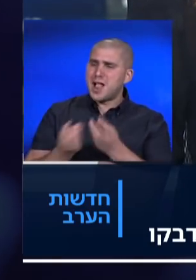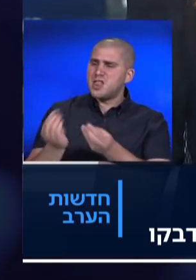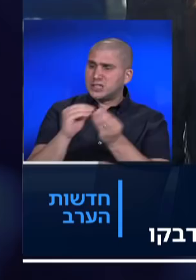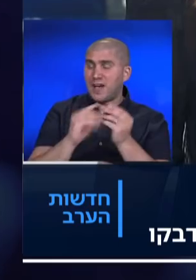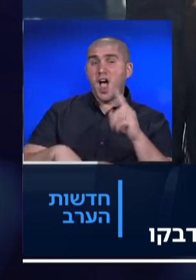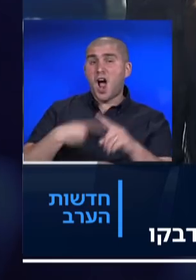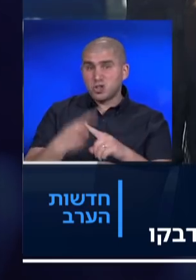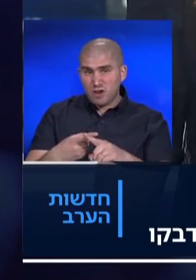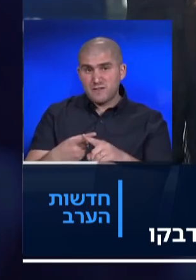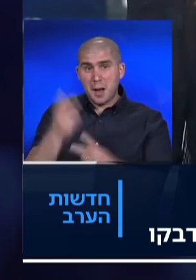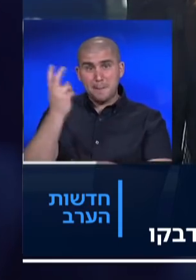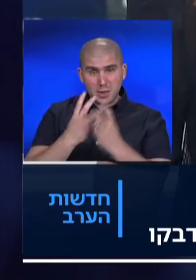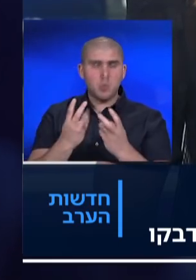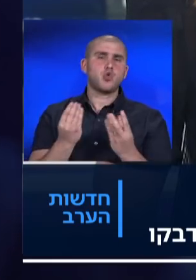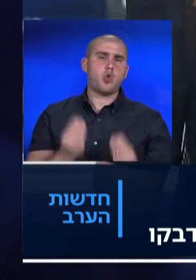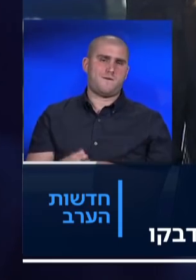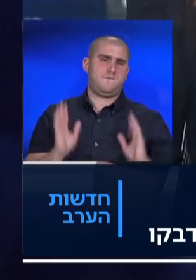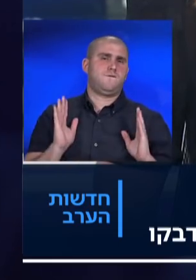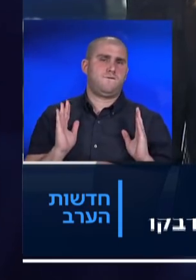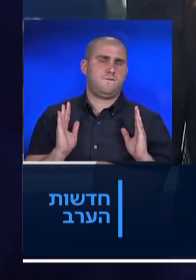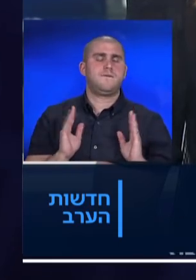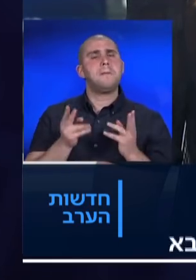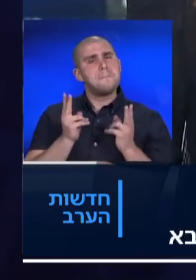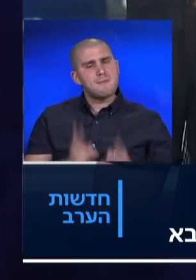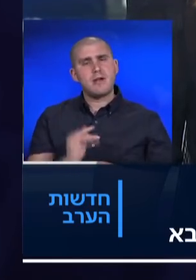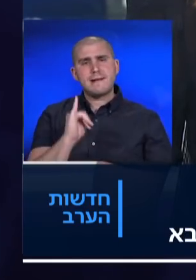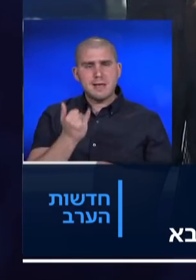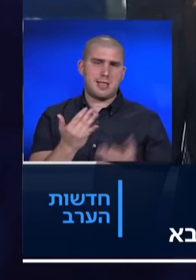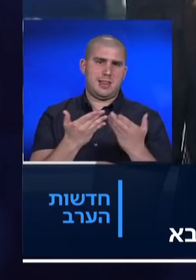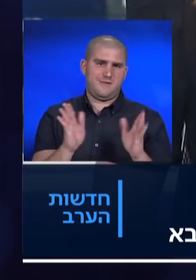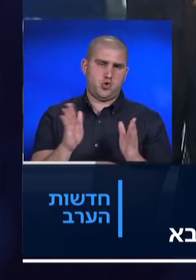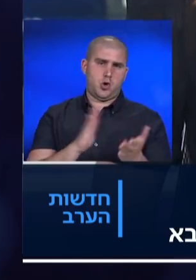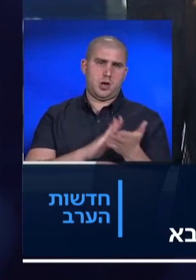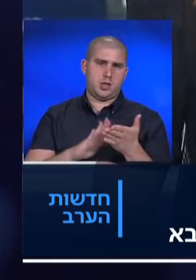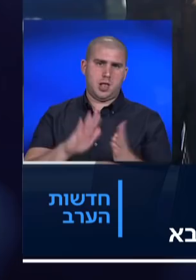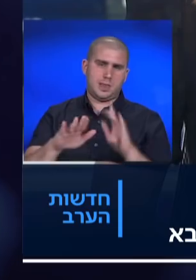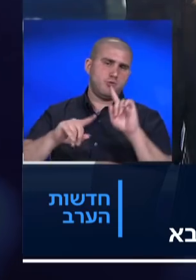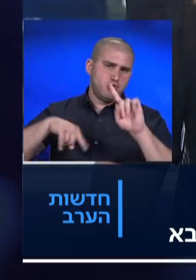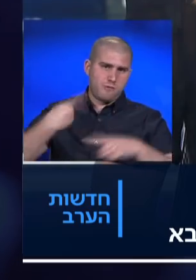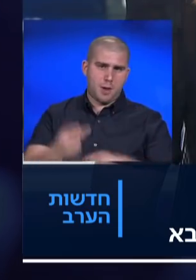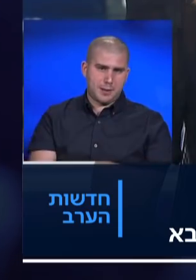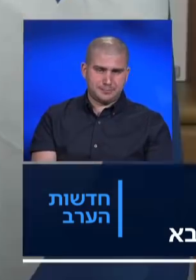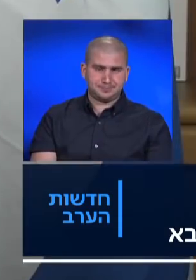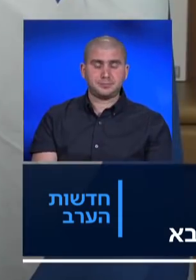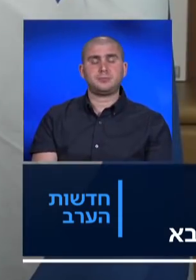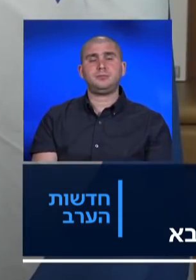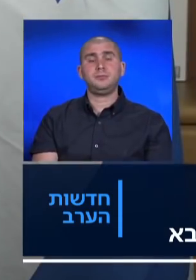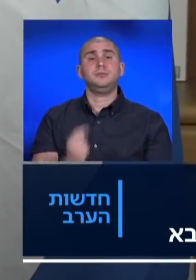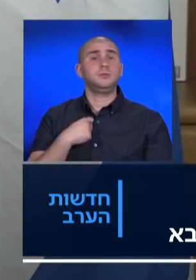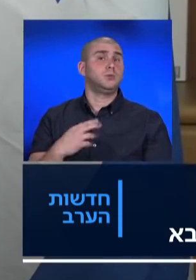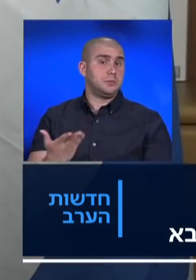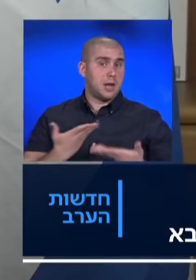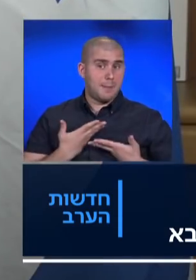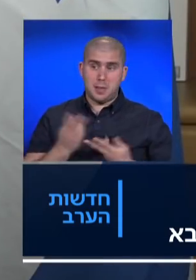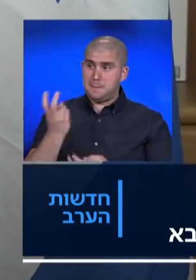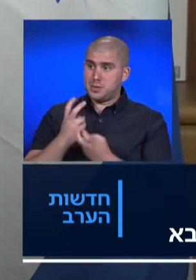האינדיקציות טובות ומאפשרות לנו לפתוח את גני הילדים בשבוע הבא. אנחנו נקבל עוד אינדיקציות